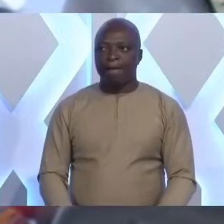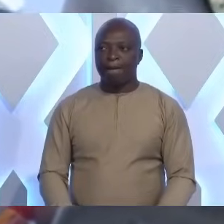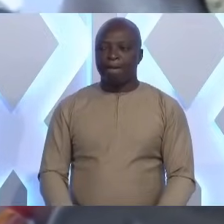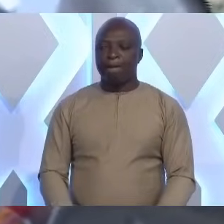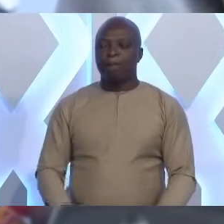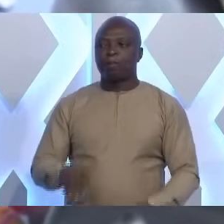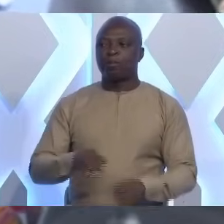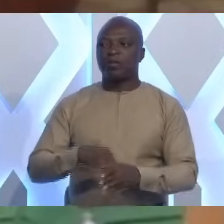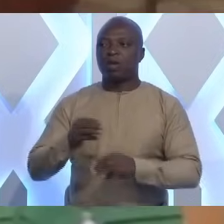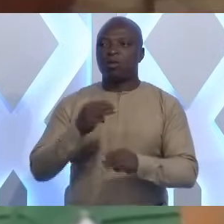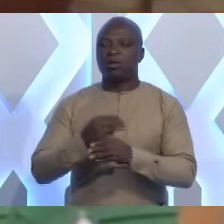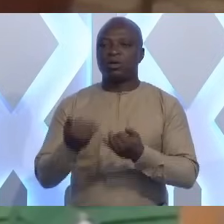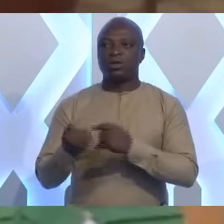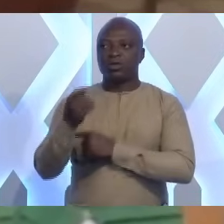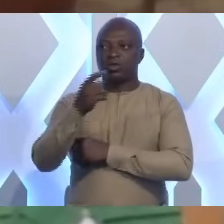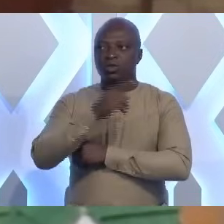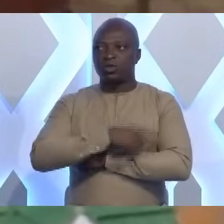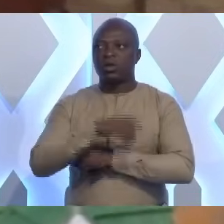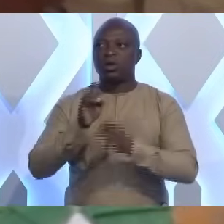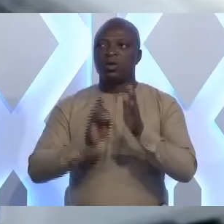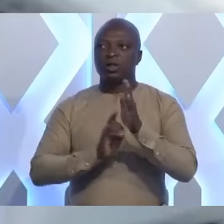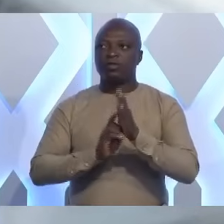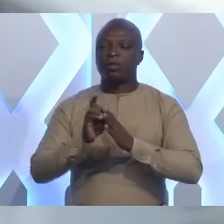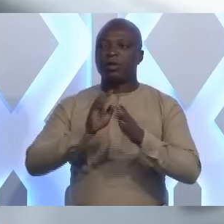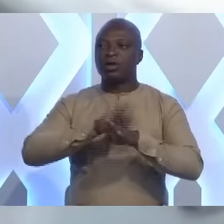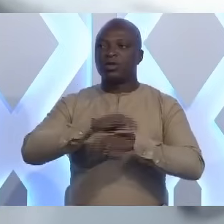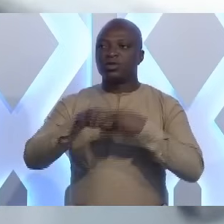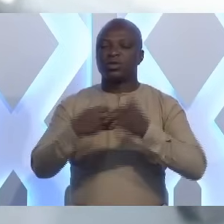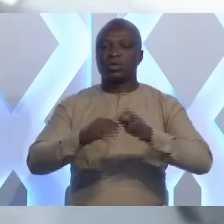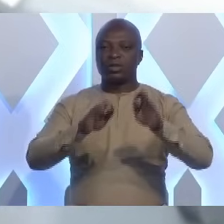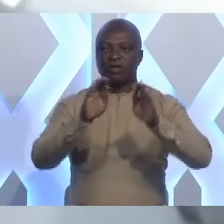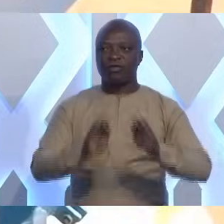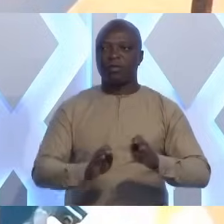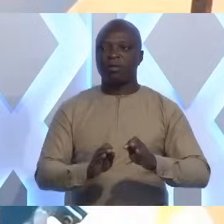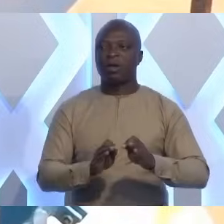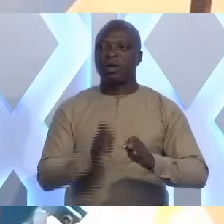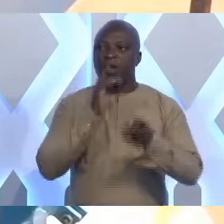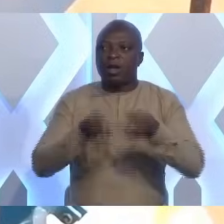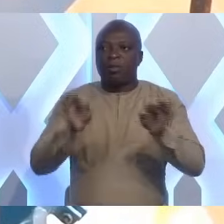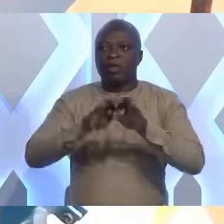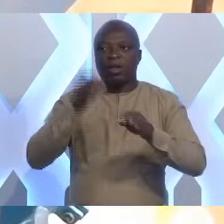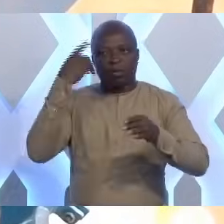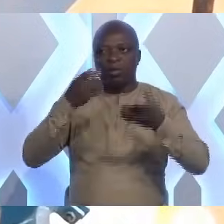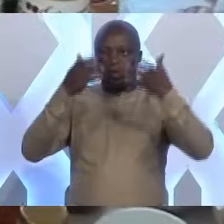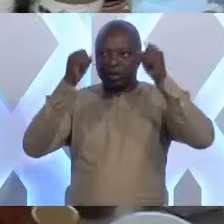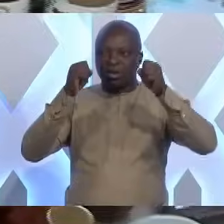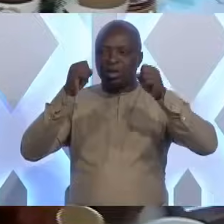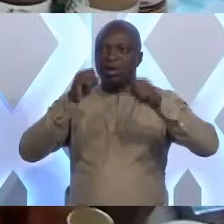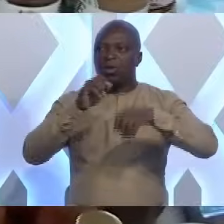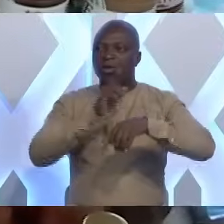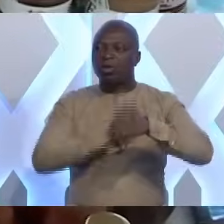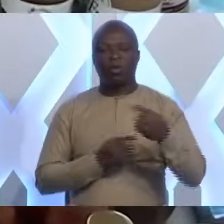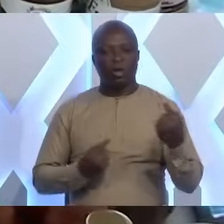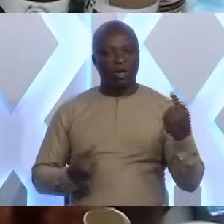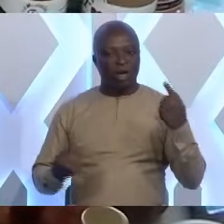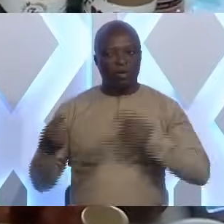Dans le monde d'aujourd'hui, le développement sous toutes ses formes préoccupe nos dirigeants. Au Togo, la lutte contre